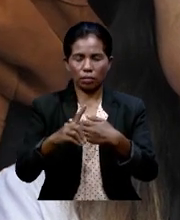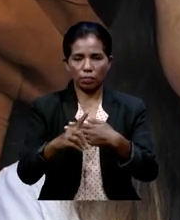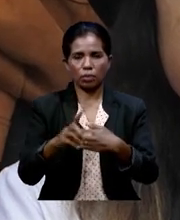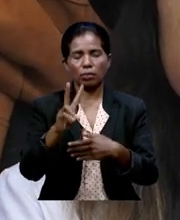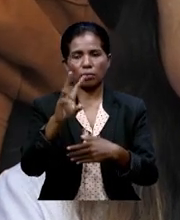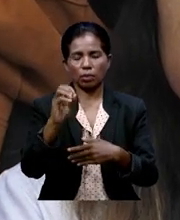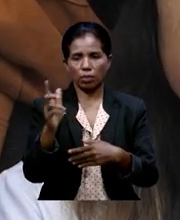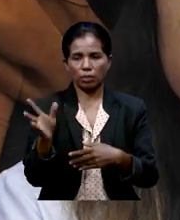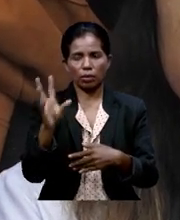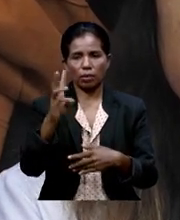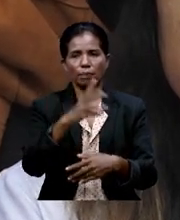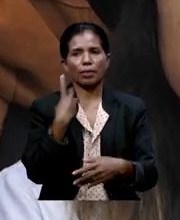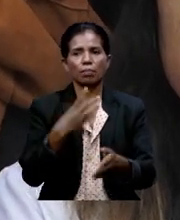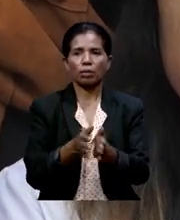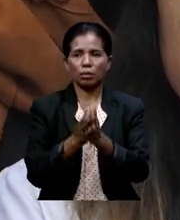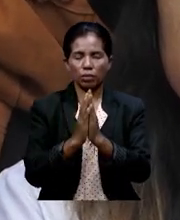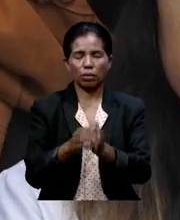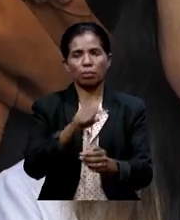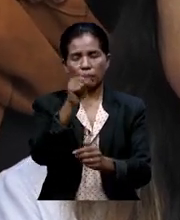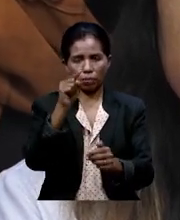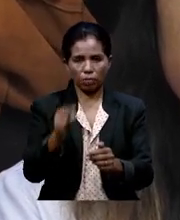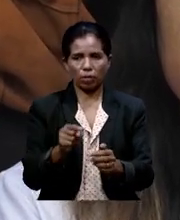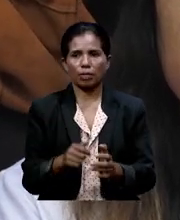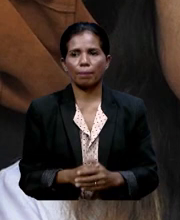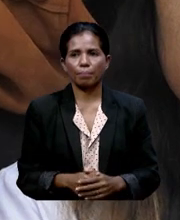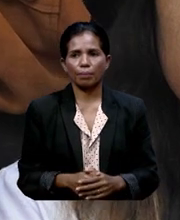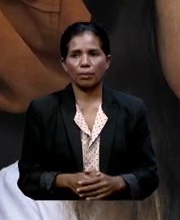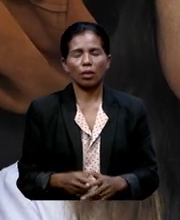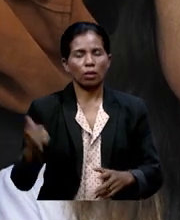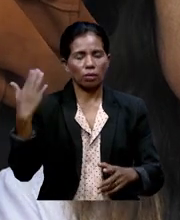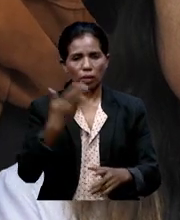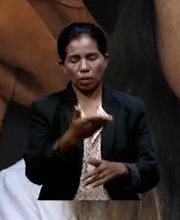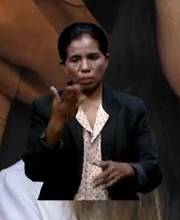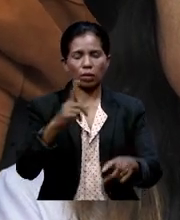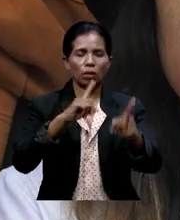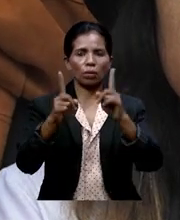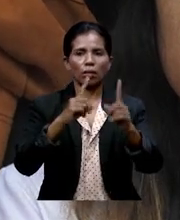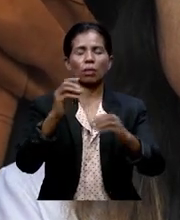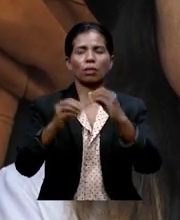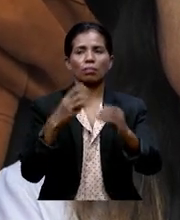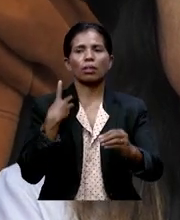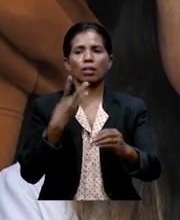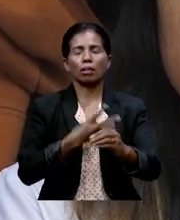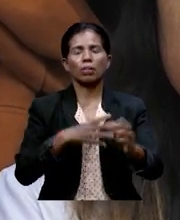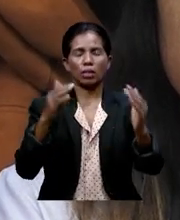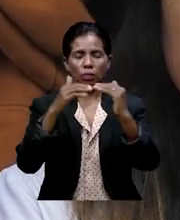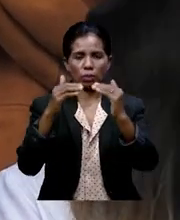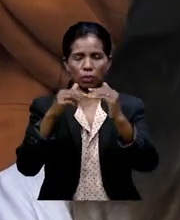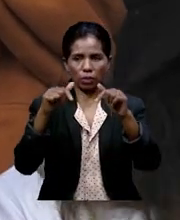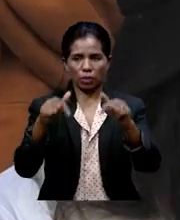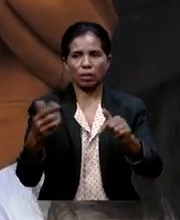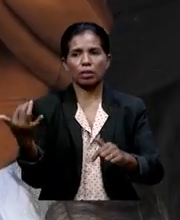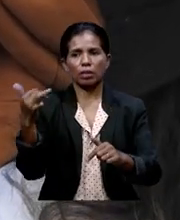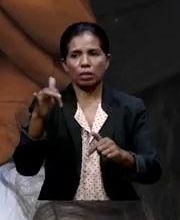ne SFO pe ami musu perkonsu pada direktur eksekutif kata. Antes ne ita bot explica ana ba ami ia ne ne kata